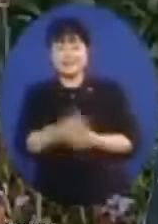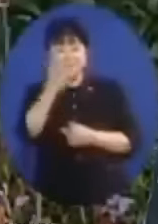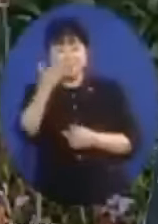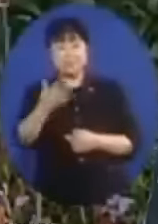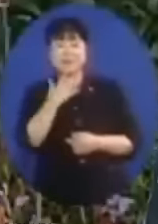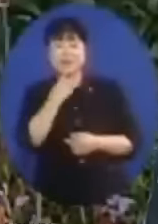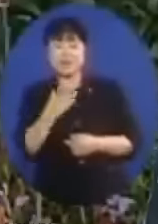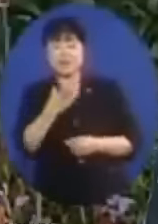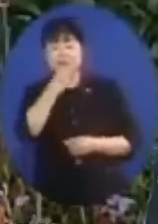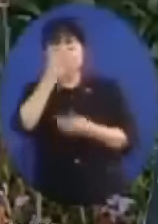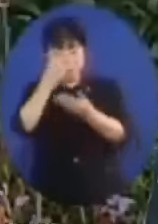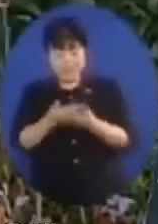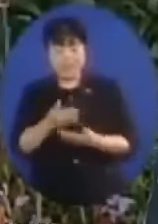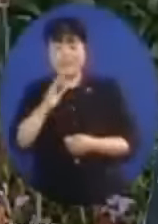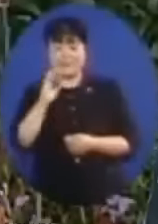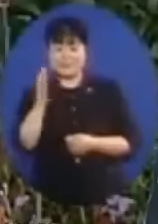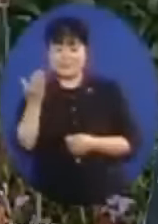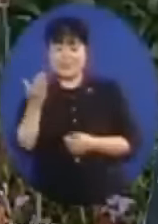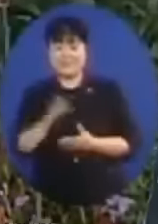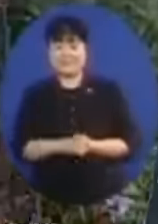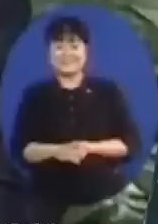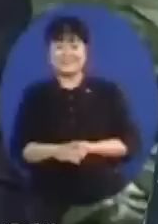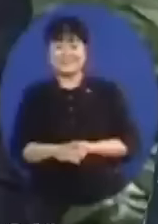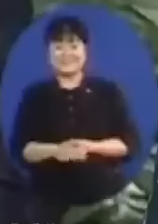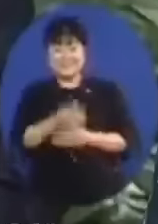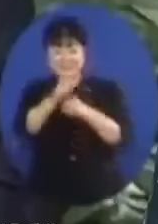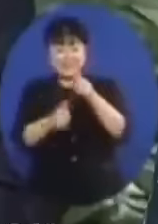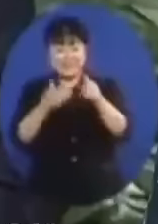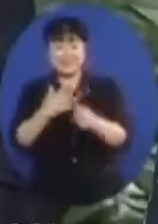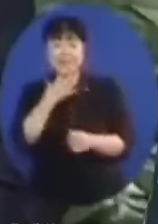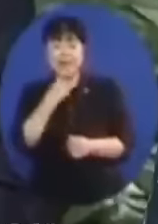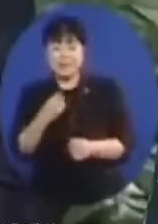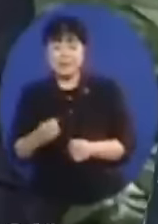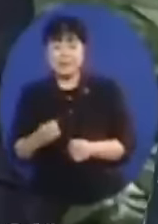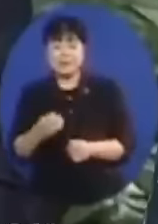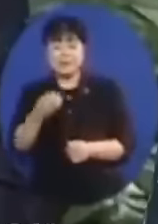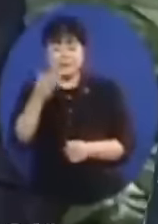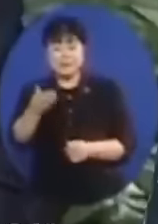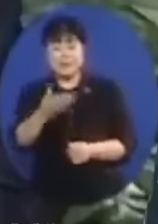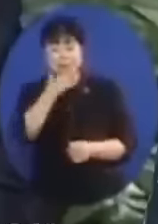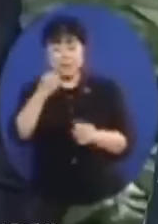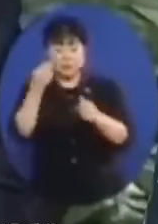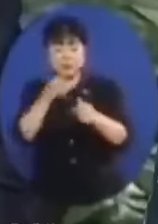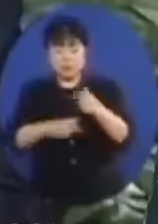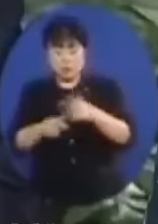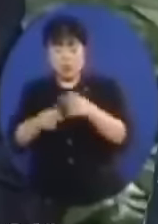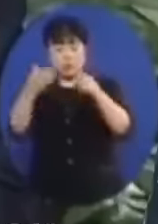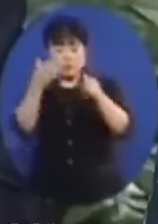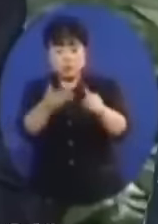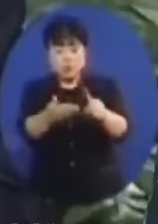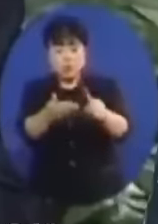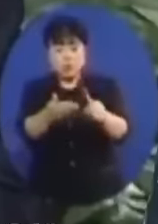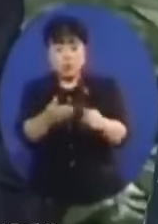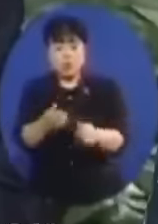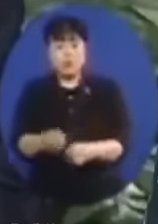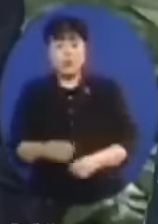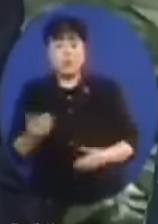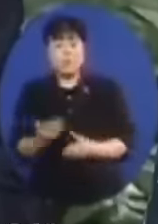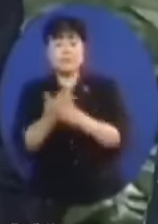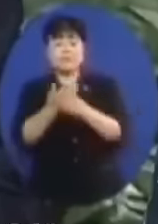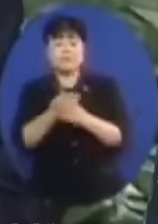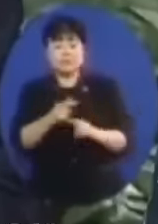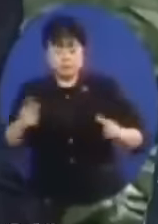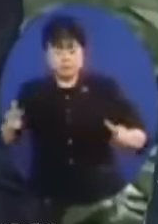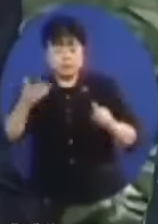여러분은 아브라함의 복을 받은 사람이겠습니다. 하나님께서 아브라함에게 내가 내게 복주고 복주며 번창케 하고 번창이